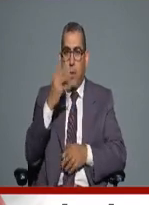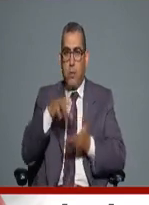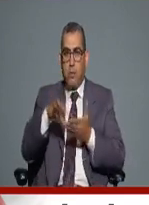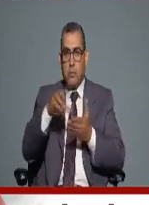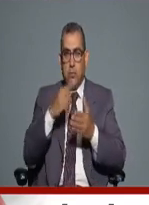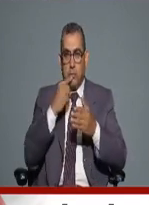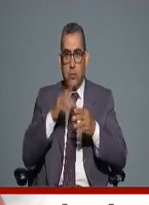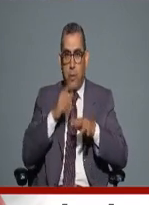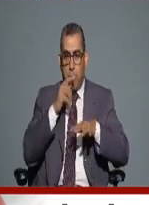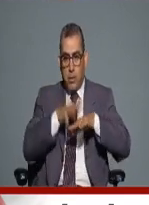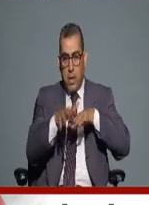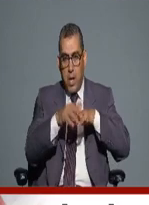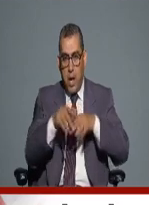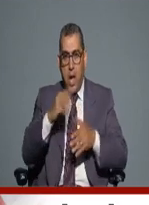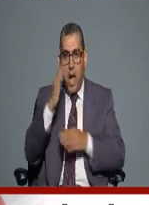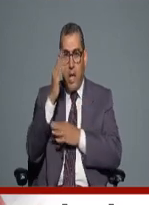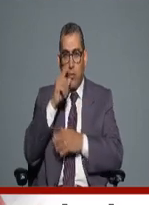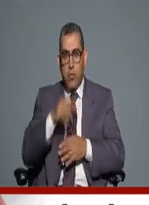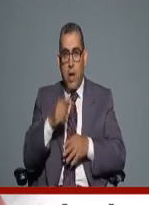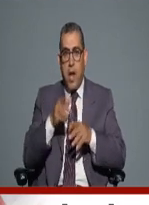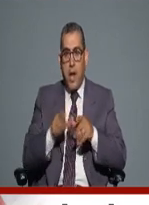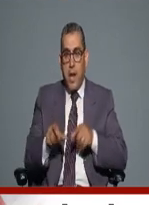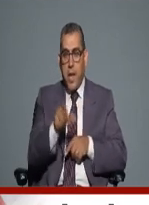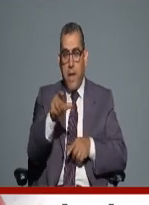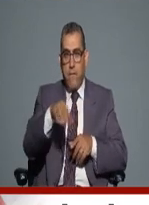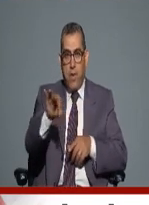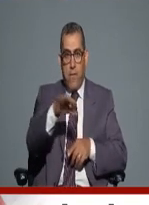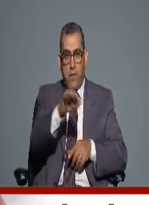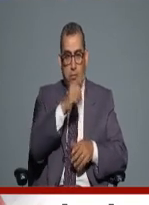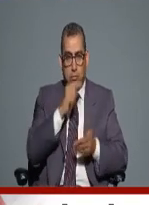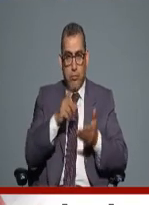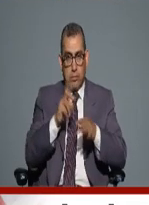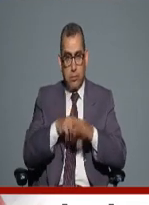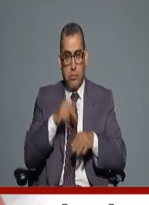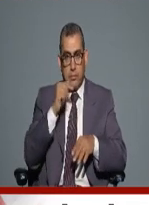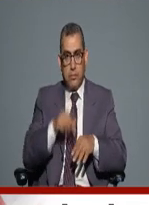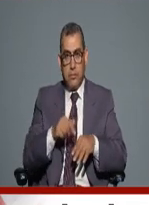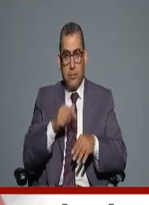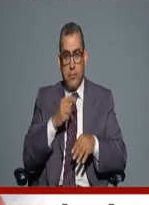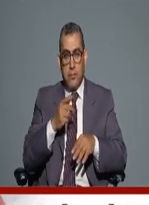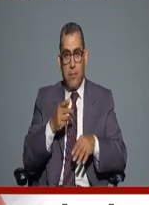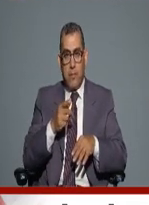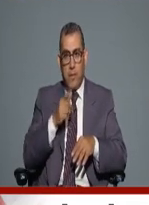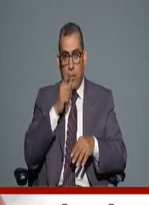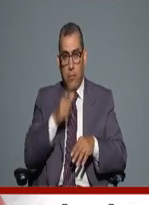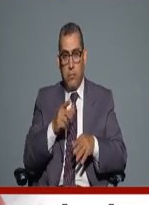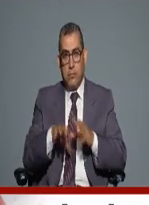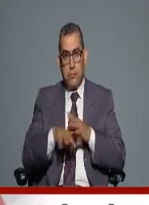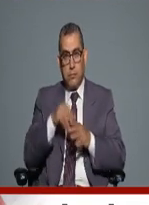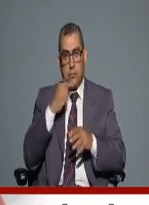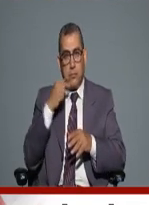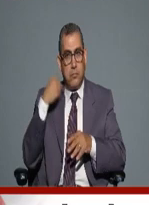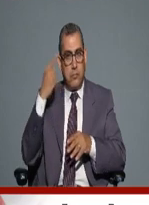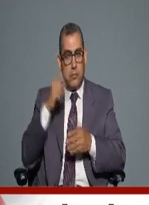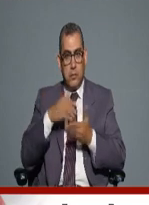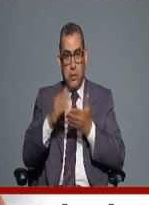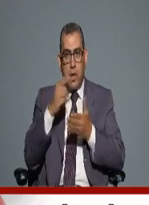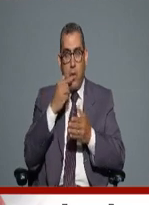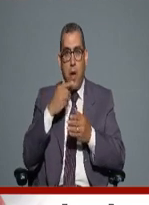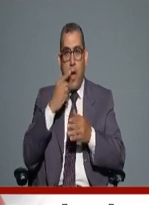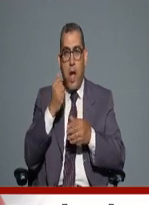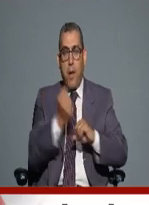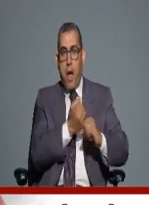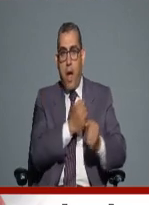على النهر الرئيسي وأفرعه، وكمان يمكن لا نزيل القناطر القديمة،